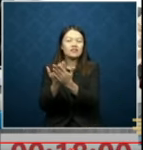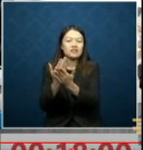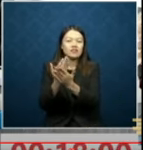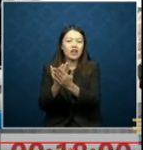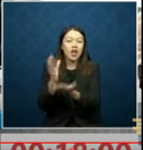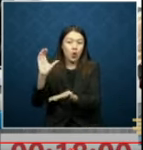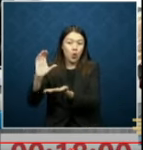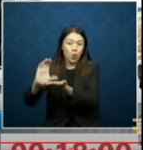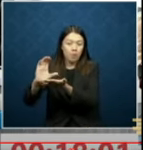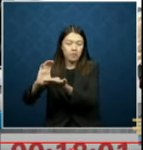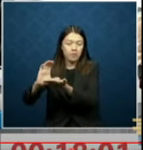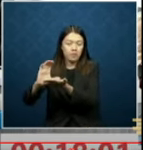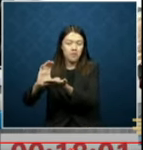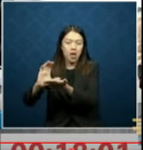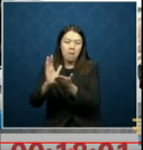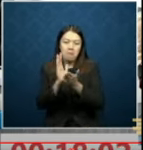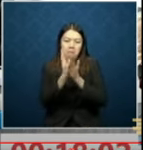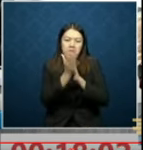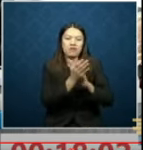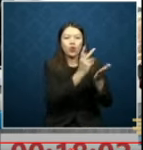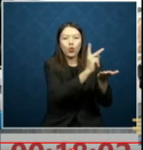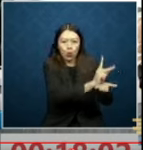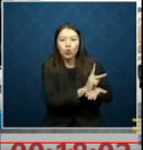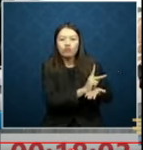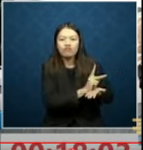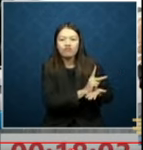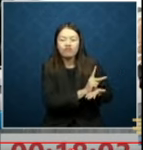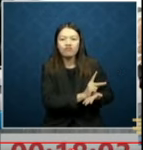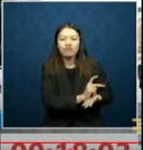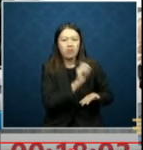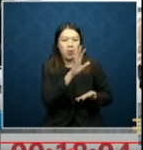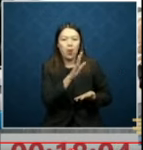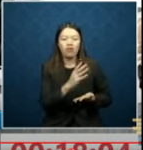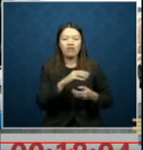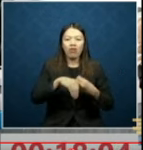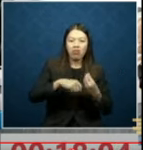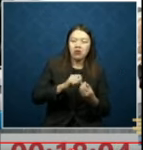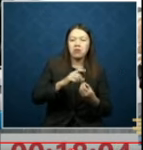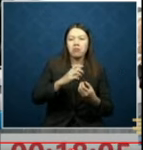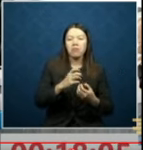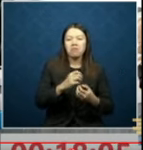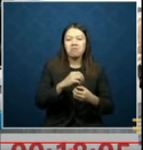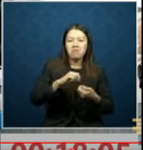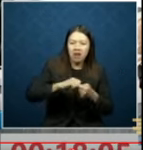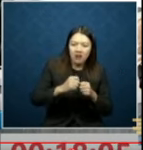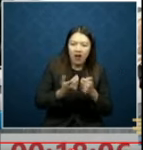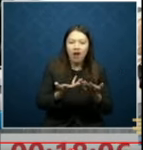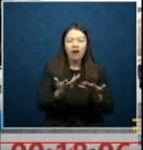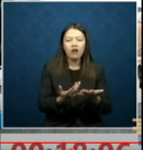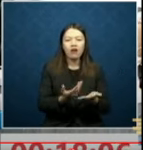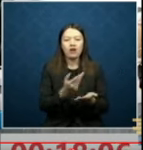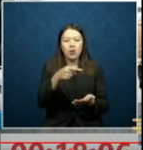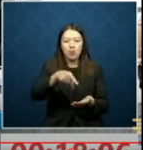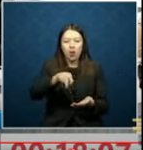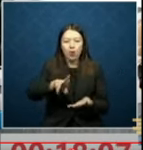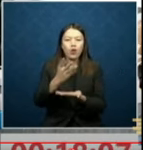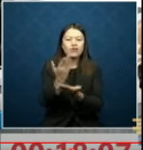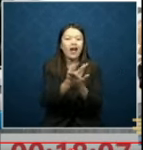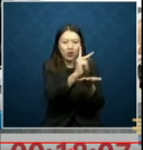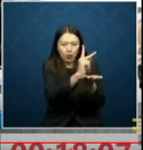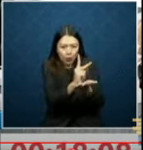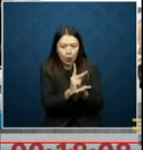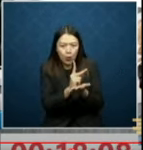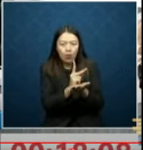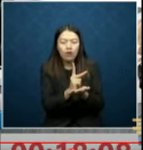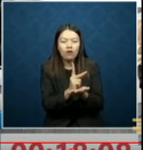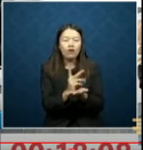จากงบประมาณมาเปลี่ยนเป็นการกู้โดยอ้างวิกฤตเศรษฐกิจเพื่อการออกพระราชบัญญัติกู้เงินคือเปลี่